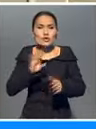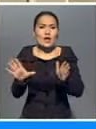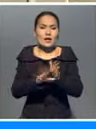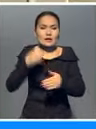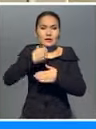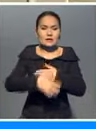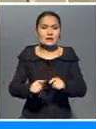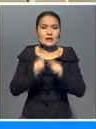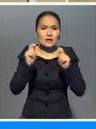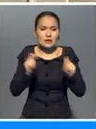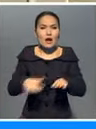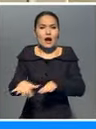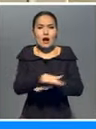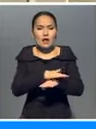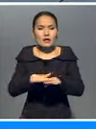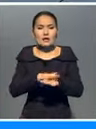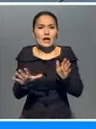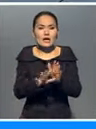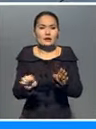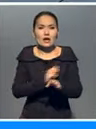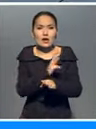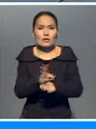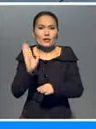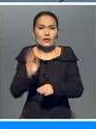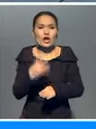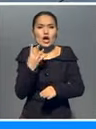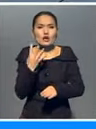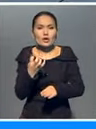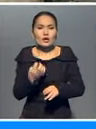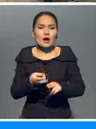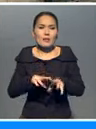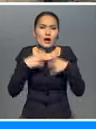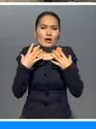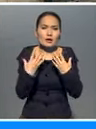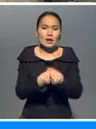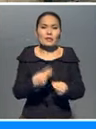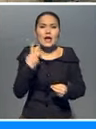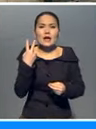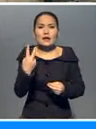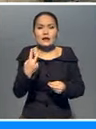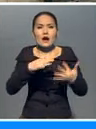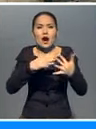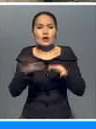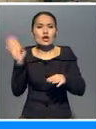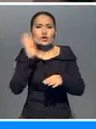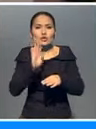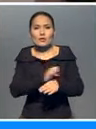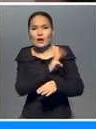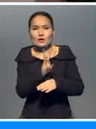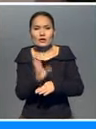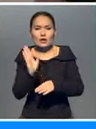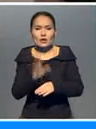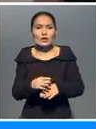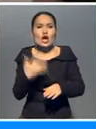қызмет көрсетіп, қажетін өтейді. Шағын су электр станциясы сондай ақ 400-ге жуық түтіні бар екі бірдей ауылға су жеткізеді. Келер жылы ауданда